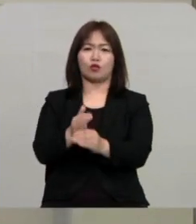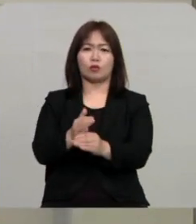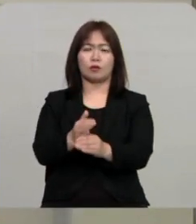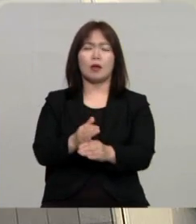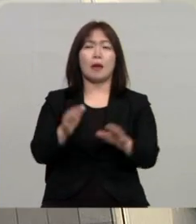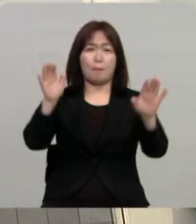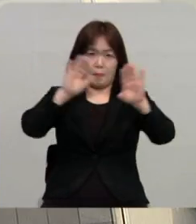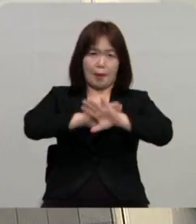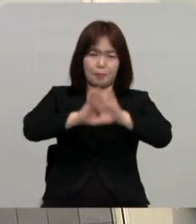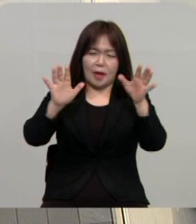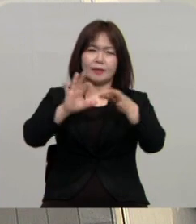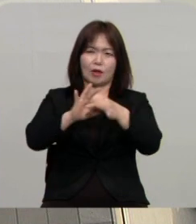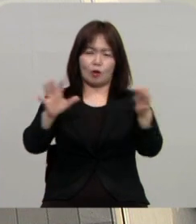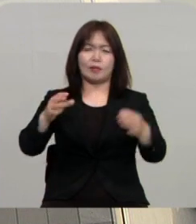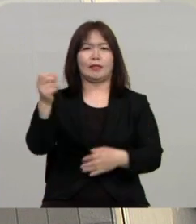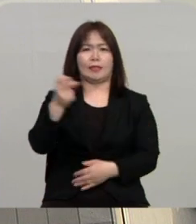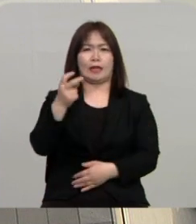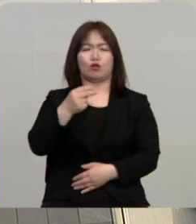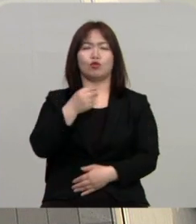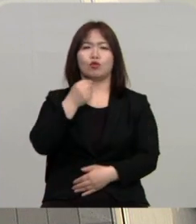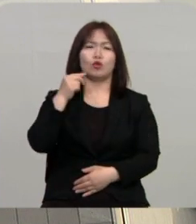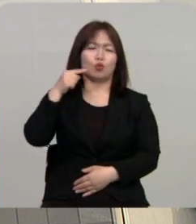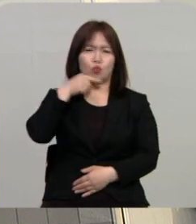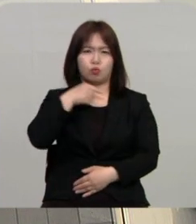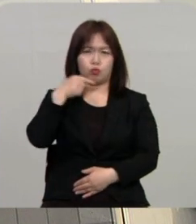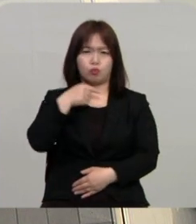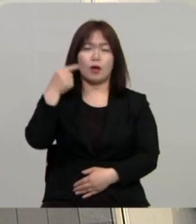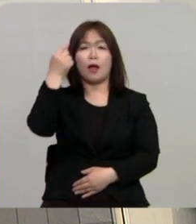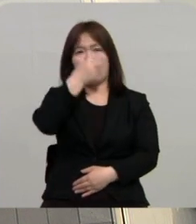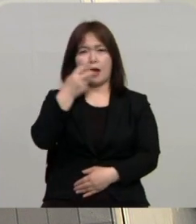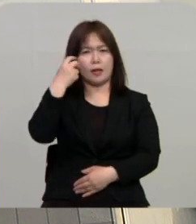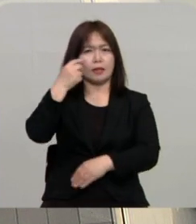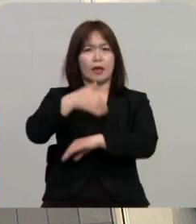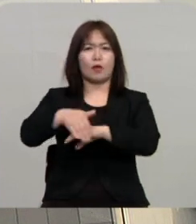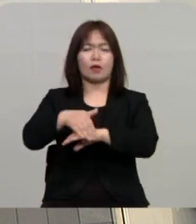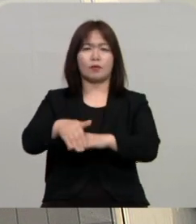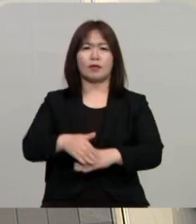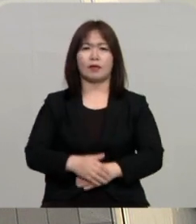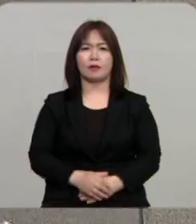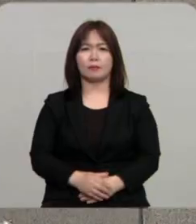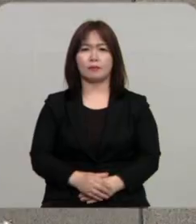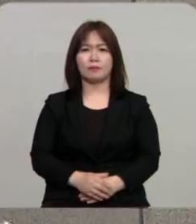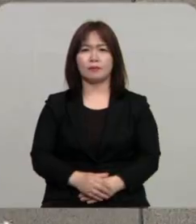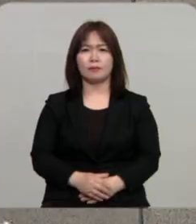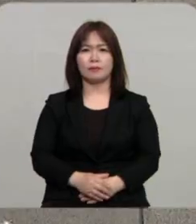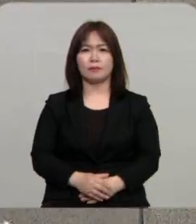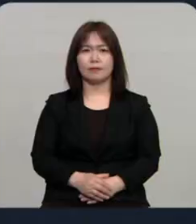밤은 물론 낮 시간에도 자주 음주운전 단속을 할 예정입니다.